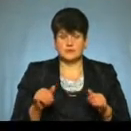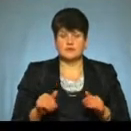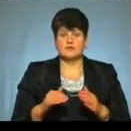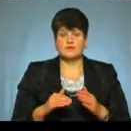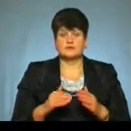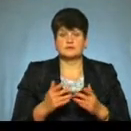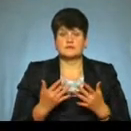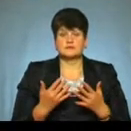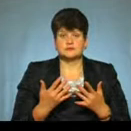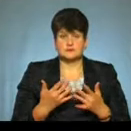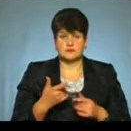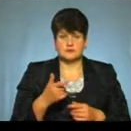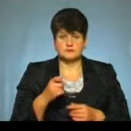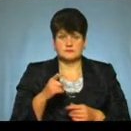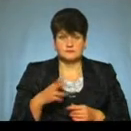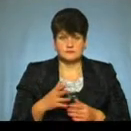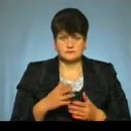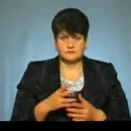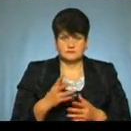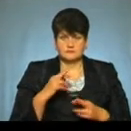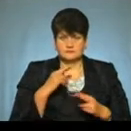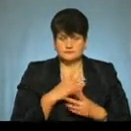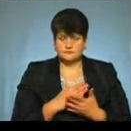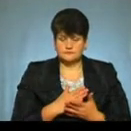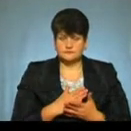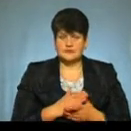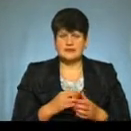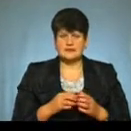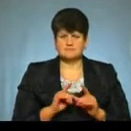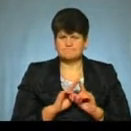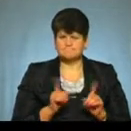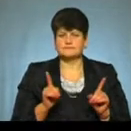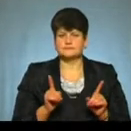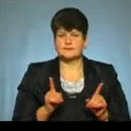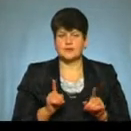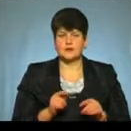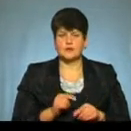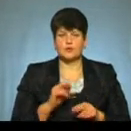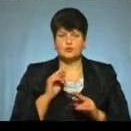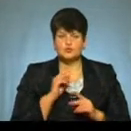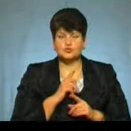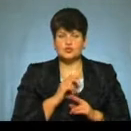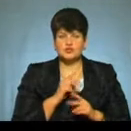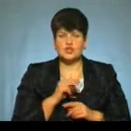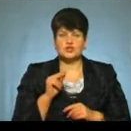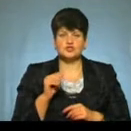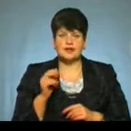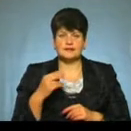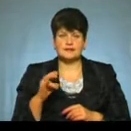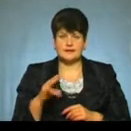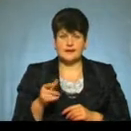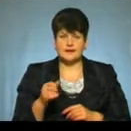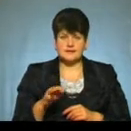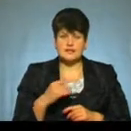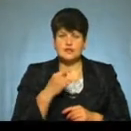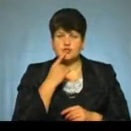ступеня даного інгаляційного отруєння. Серед специфічних симптомів отруєння чадним газом є червоний